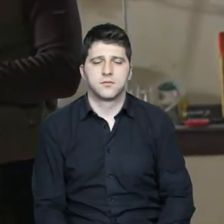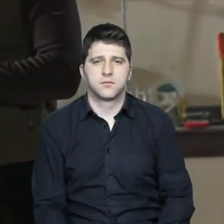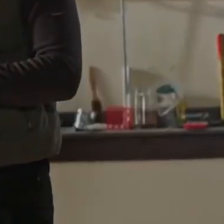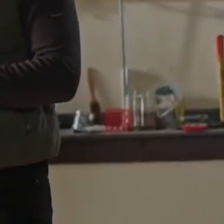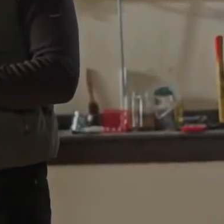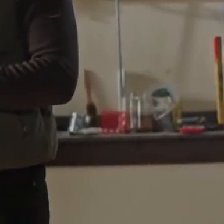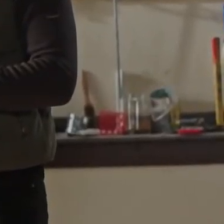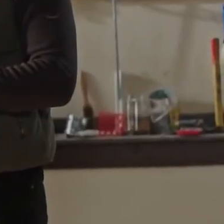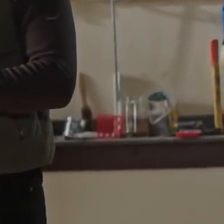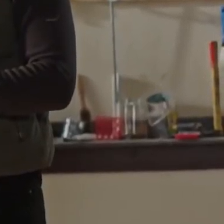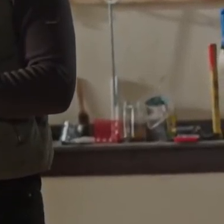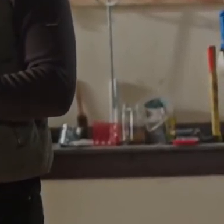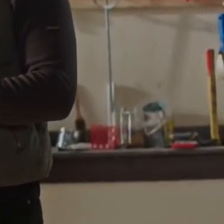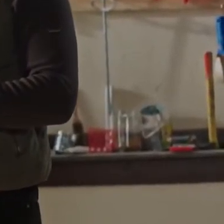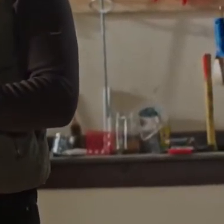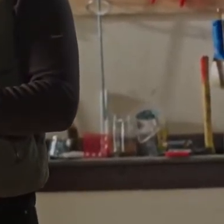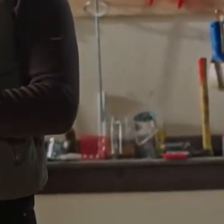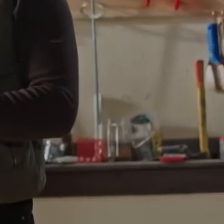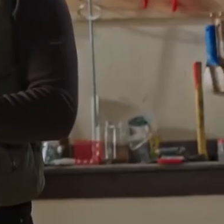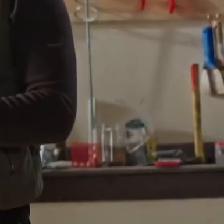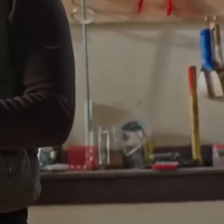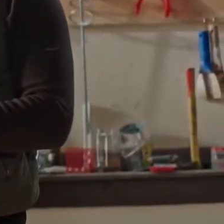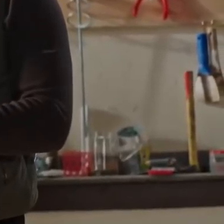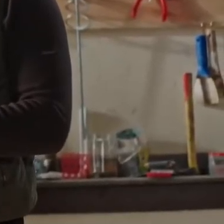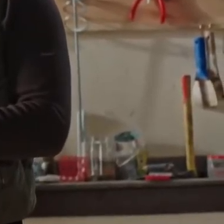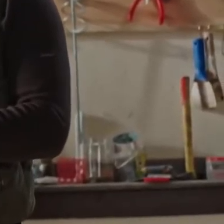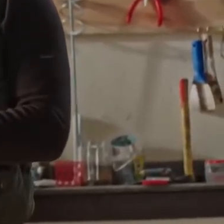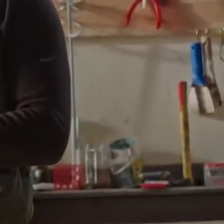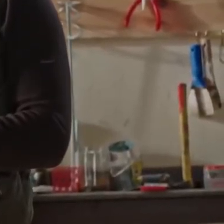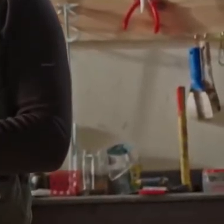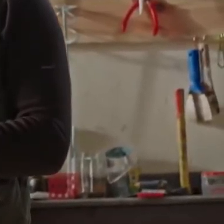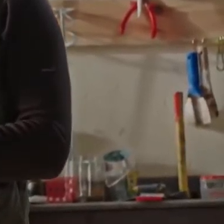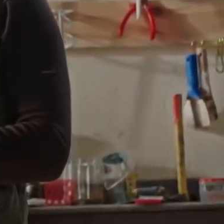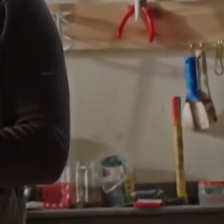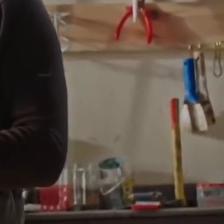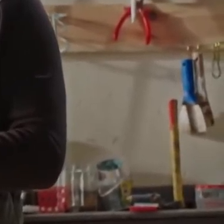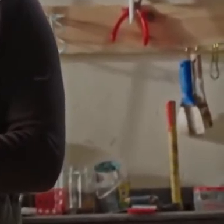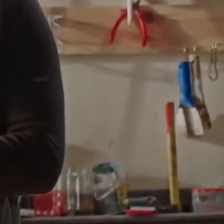Eyvallah. Sol elini alçıda olan diğer eline koydu. Kara kara düşünüyor.